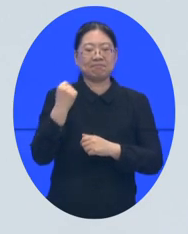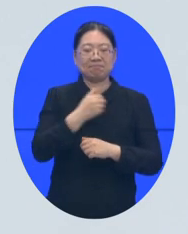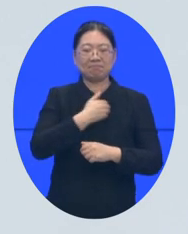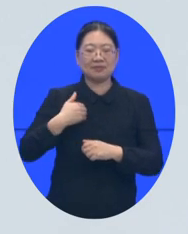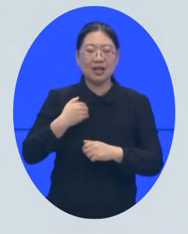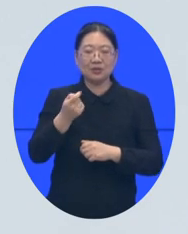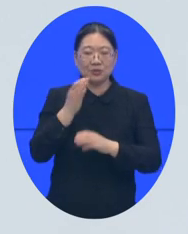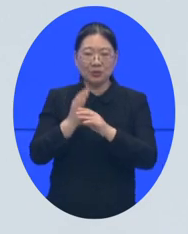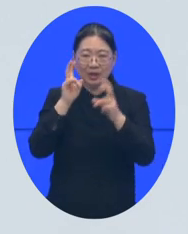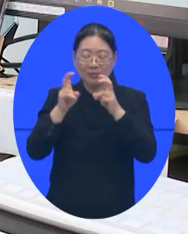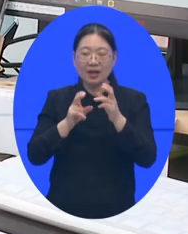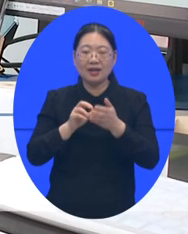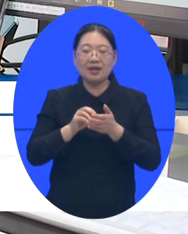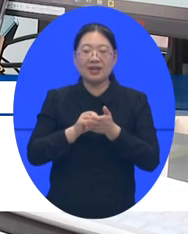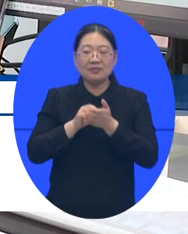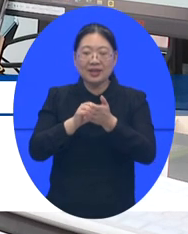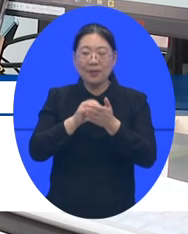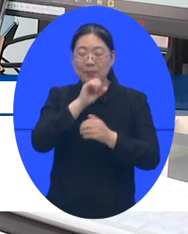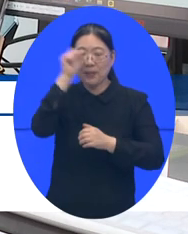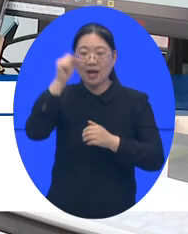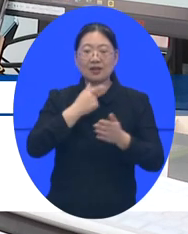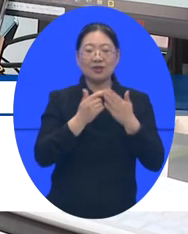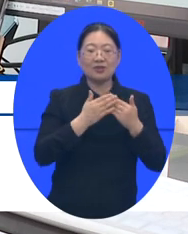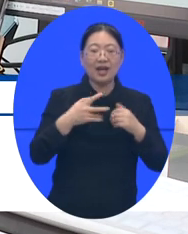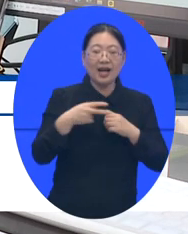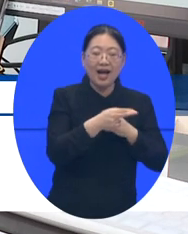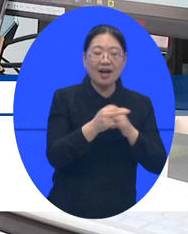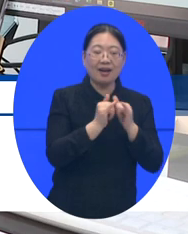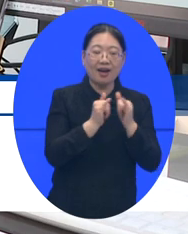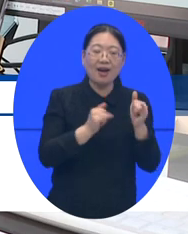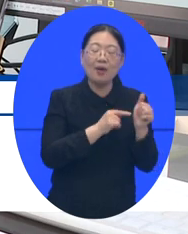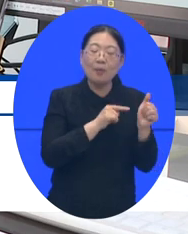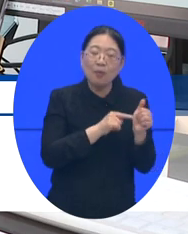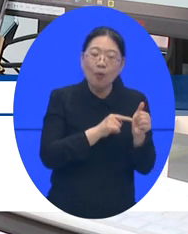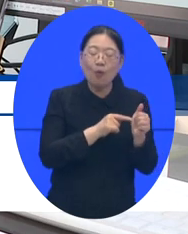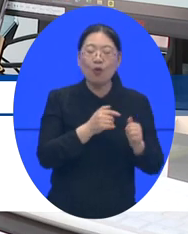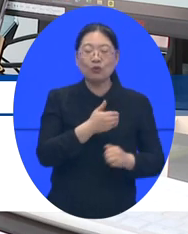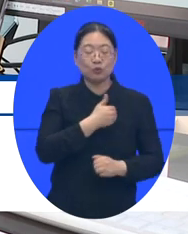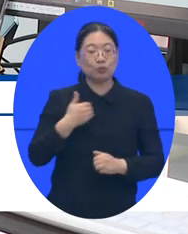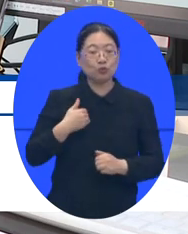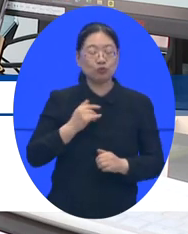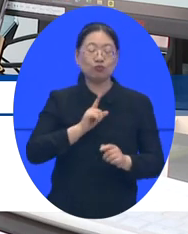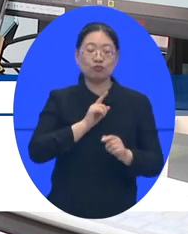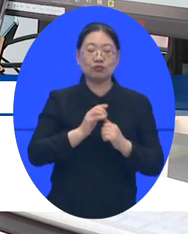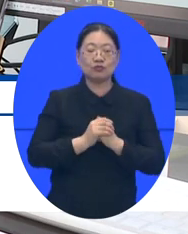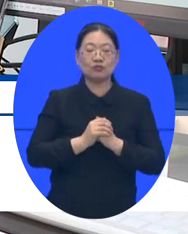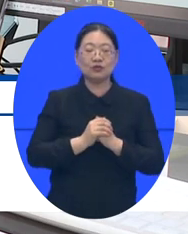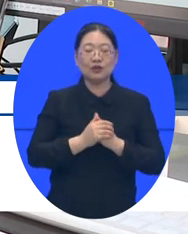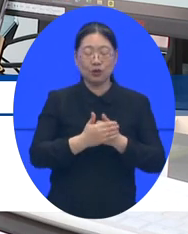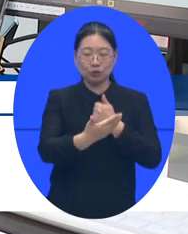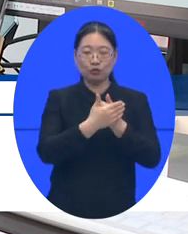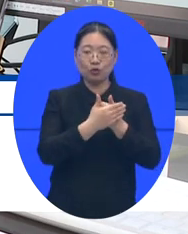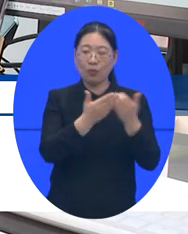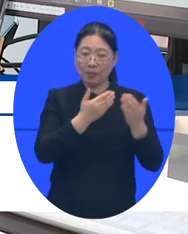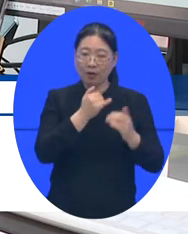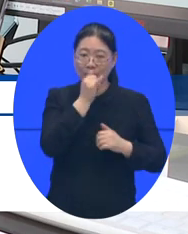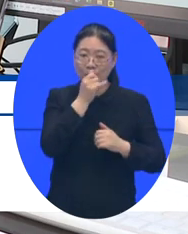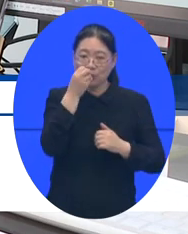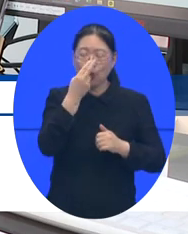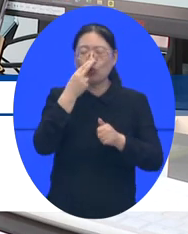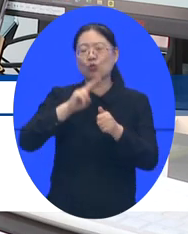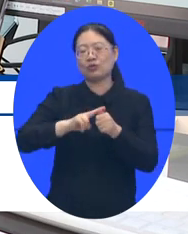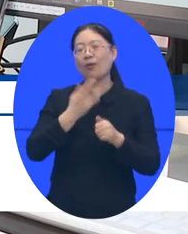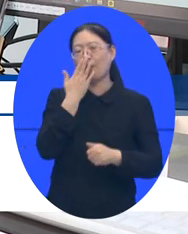입사에 성공했습니다. 경력 단절이 되는 분들도 얼마든지 지원을 받을 수 있고